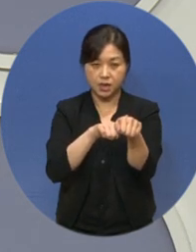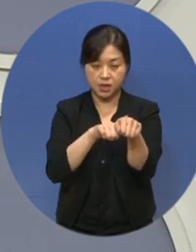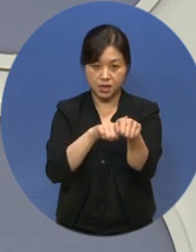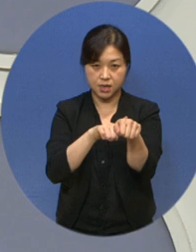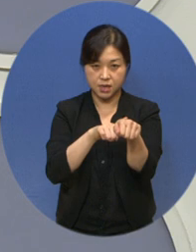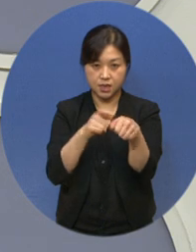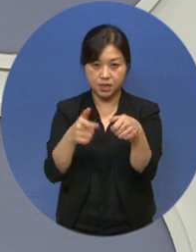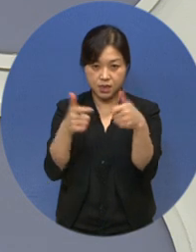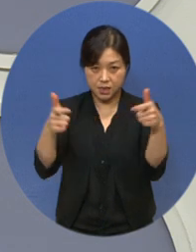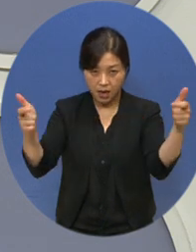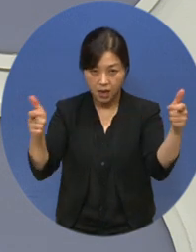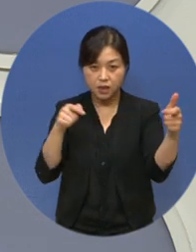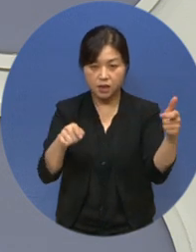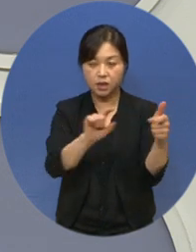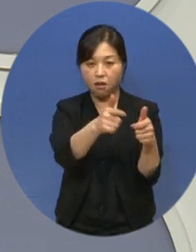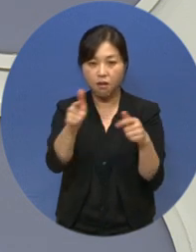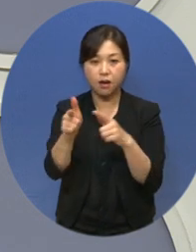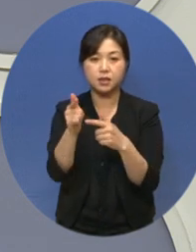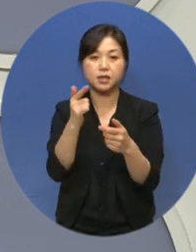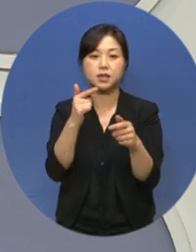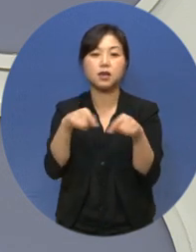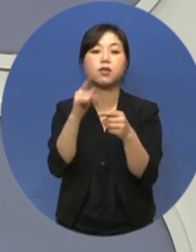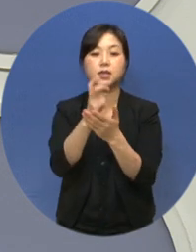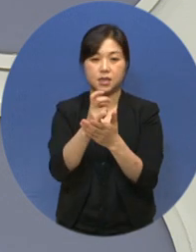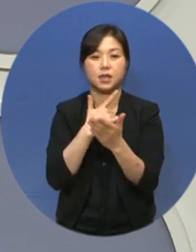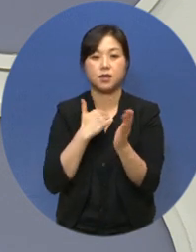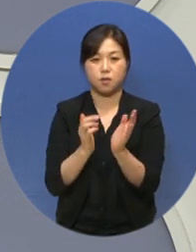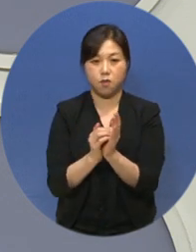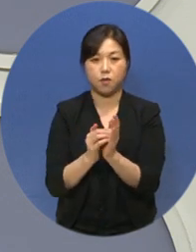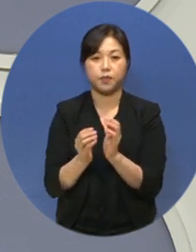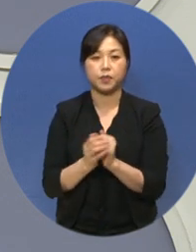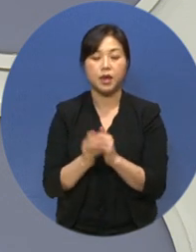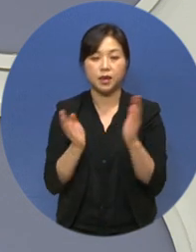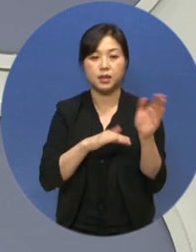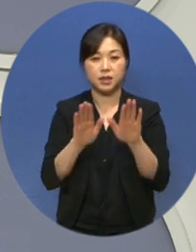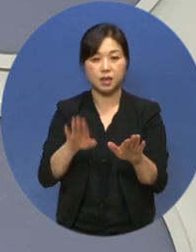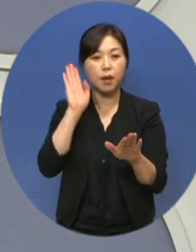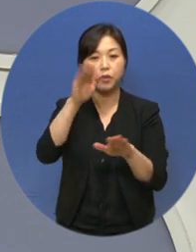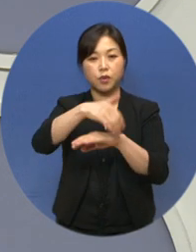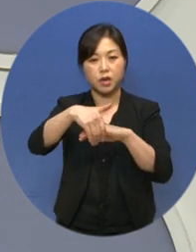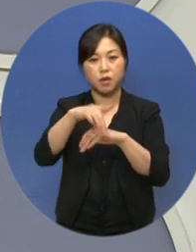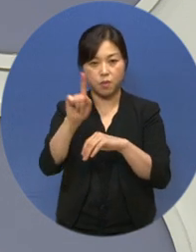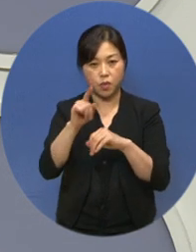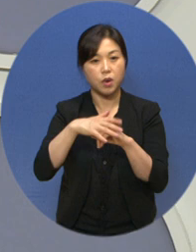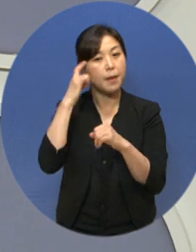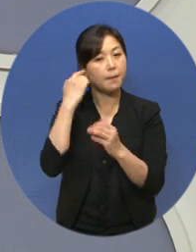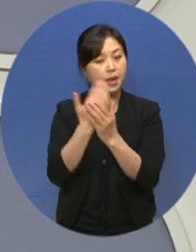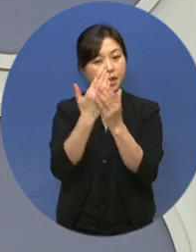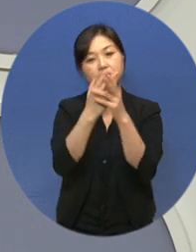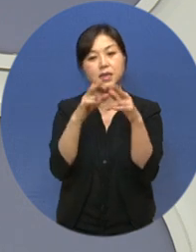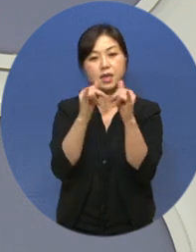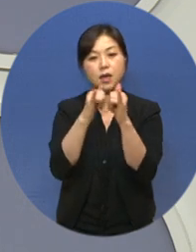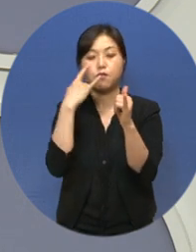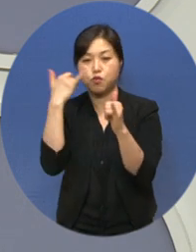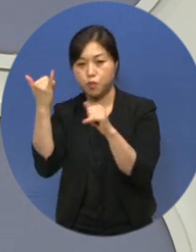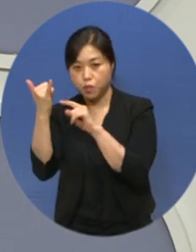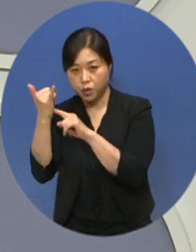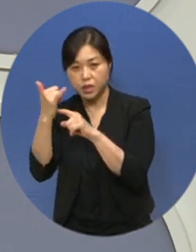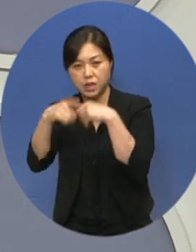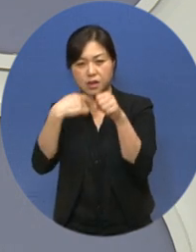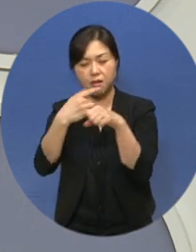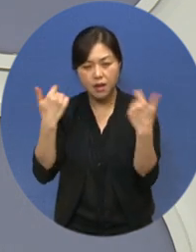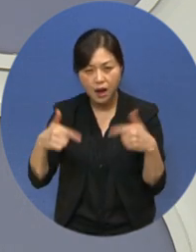이런 여러 가지 정책을 입혀 왔구요 특히 우리가 지금 기회가 오는 것 중 하나가 예 발달장애의 부모들은 일 년 내내 쉴 틈이